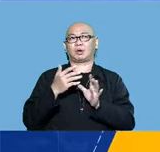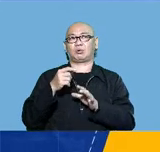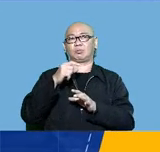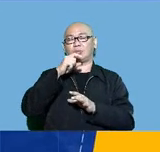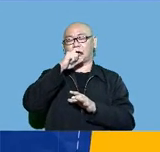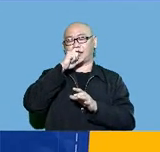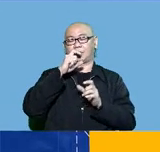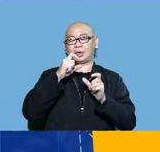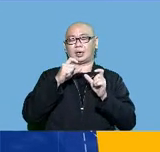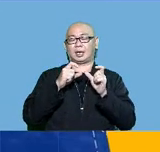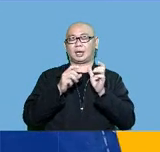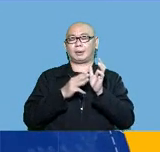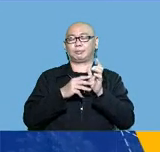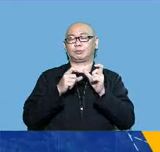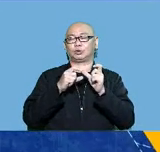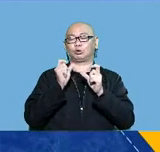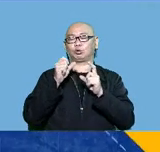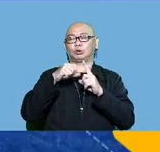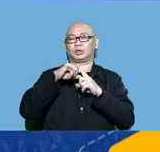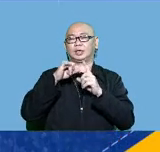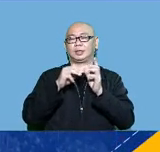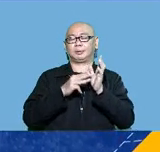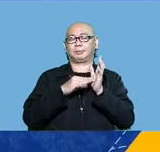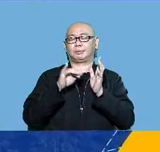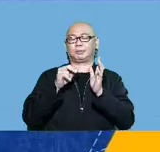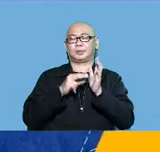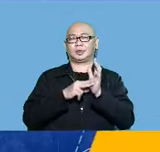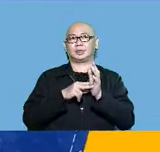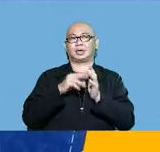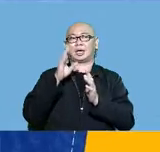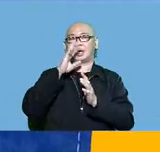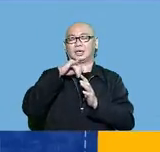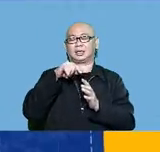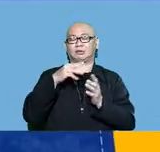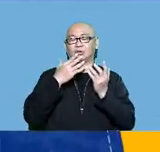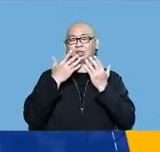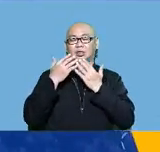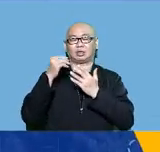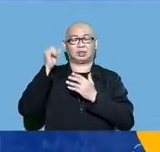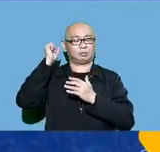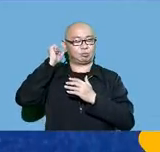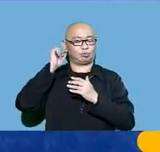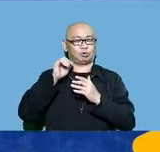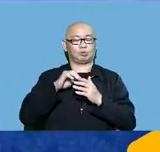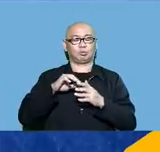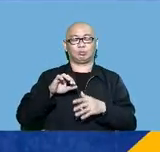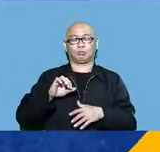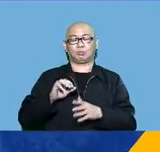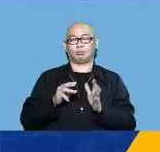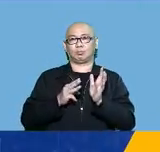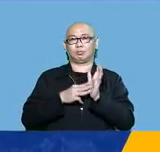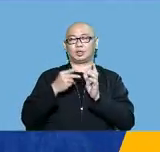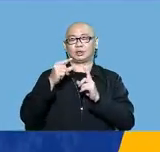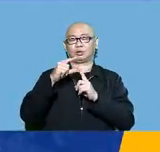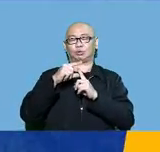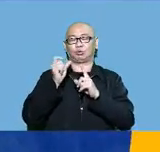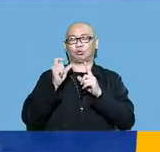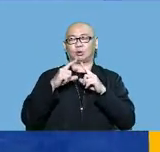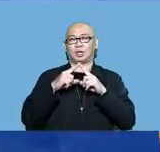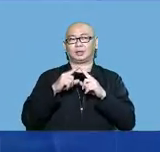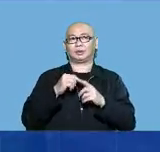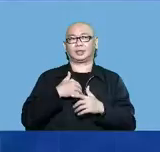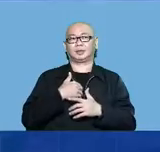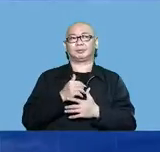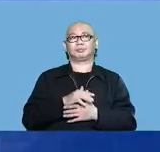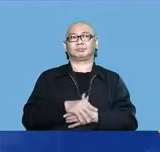H.M. Sugiming dan Ibu Hajah Ngatini yang hari ini ulang tahun Ibu mertua saya. Selamat ulang tahun Ibu mertua.